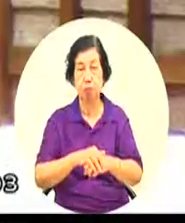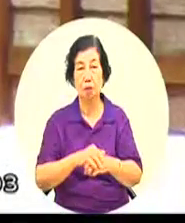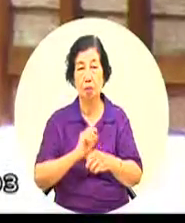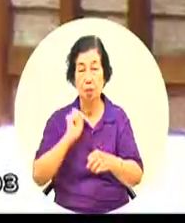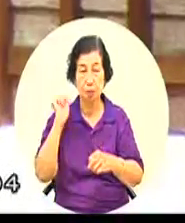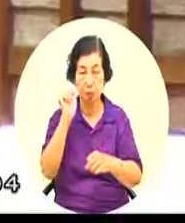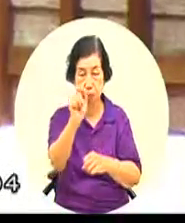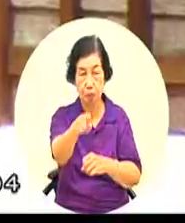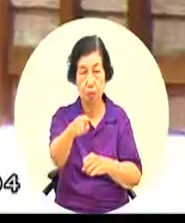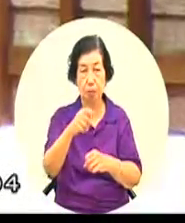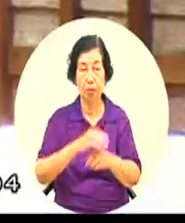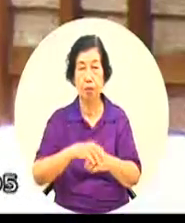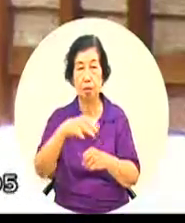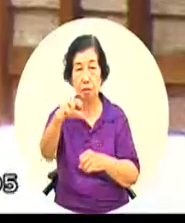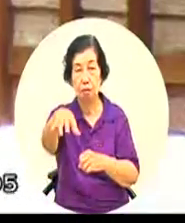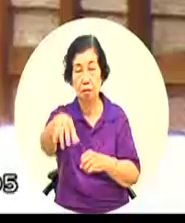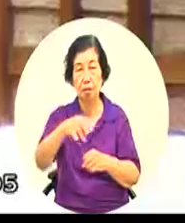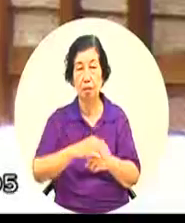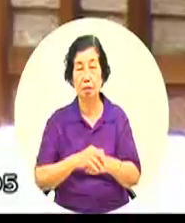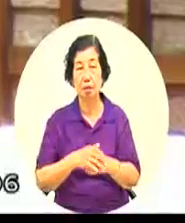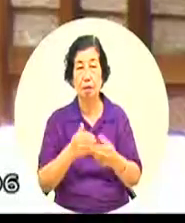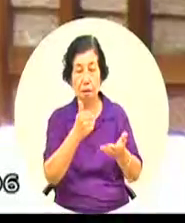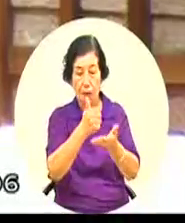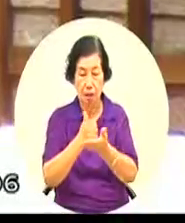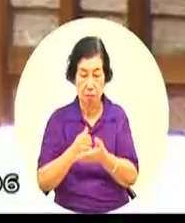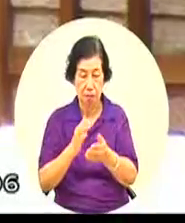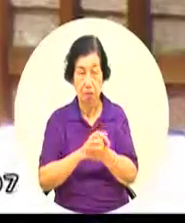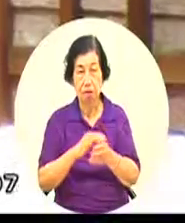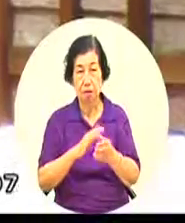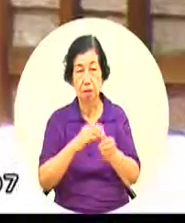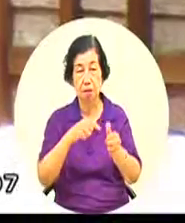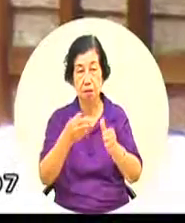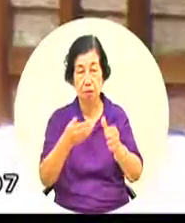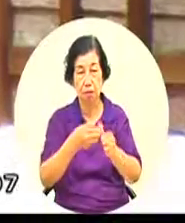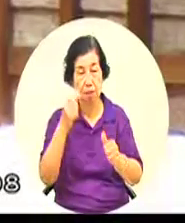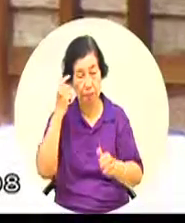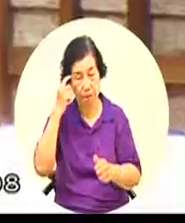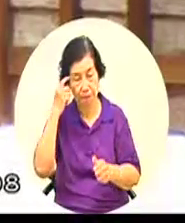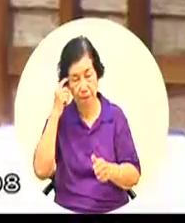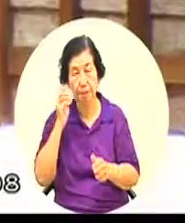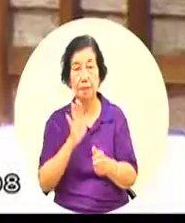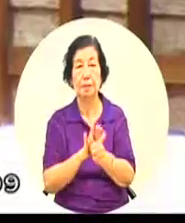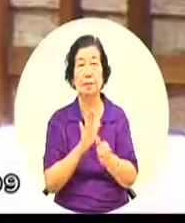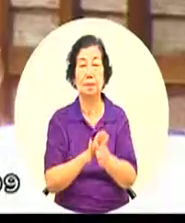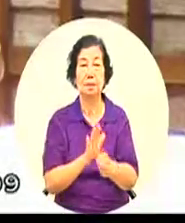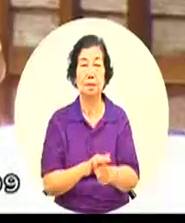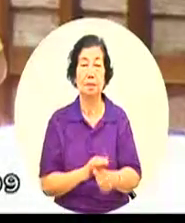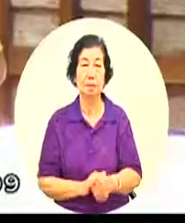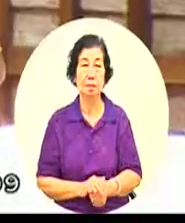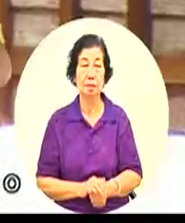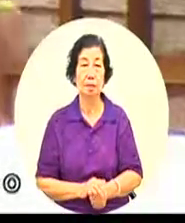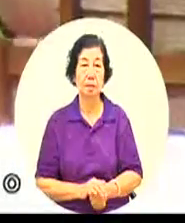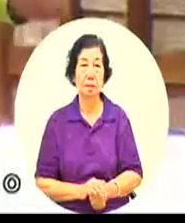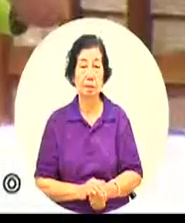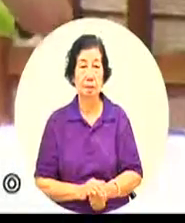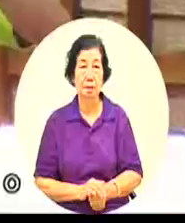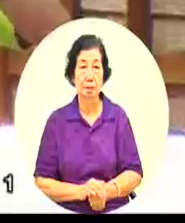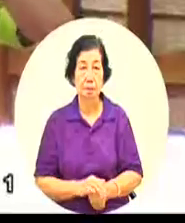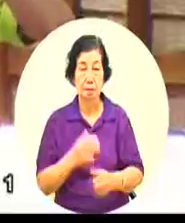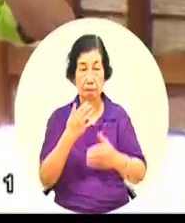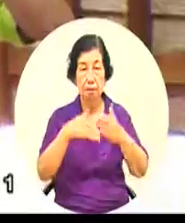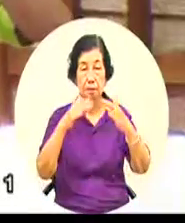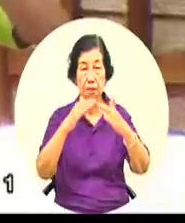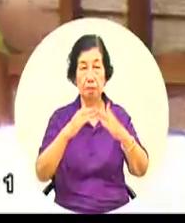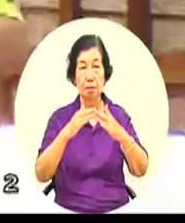请迄落咱教育局来思考安尼啦吼、哦。这第一点，啊第二呢吼、哦，就是讲吼，这个学校